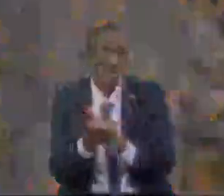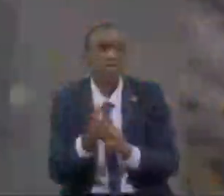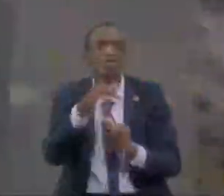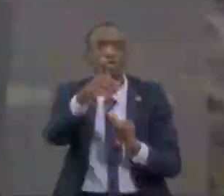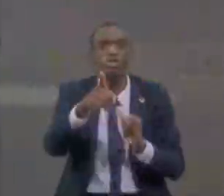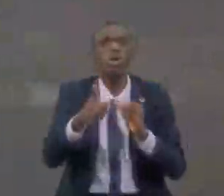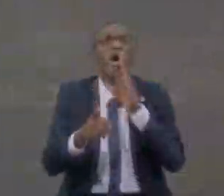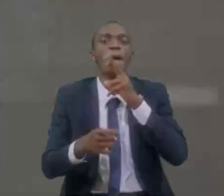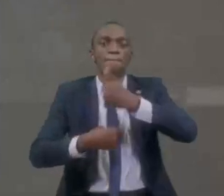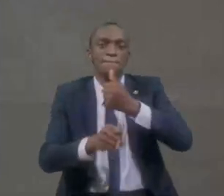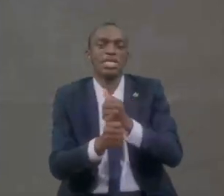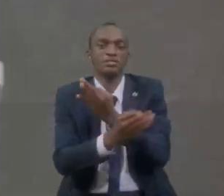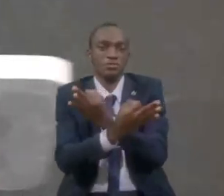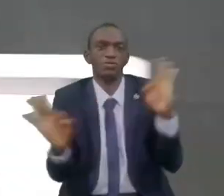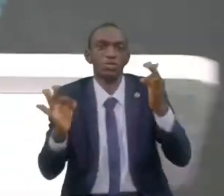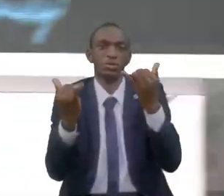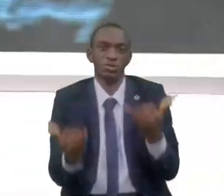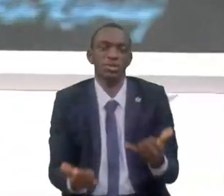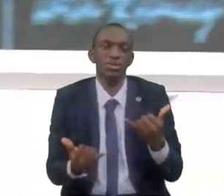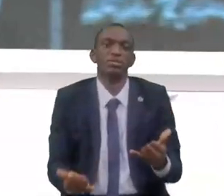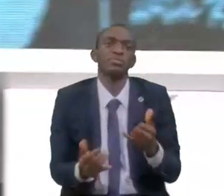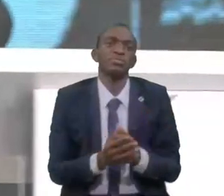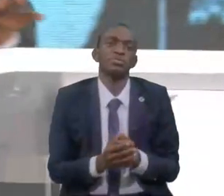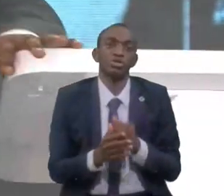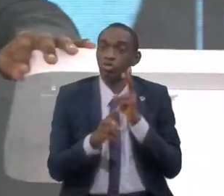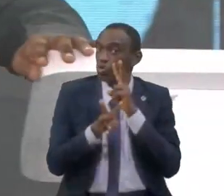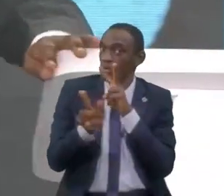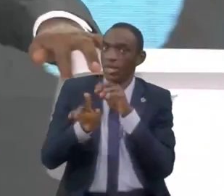Et tu as franchi aujourd'hui. Il y a trois choses.